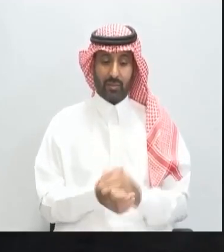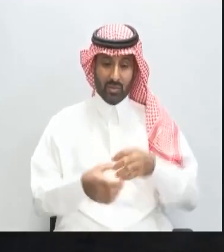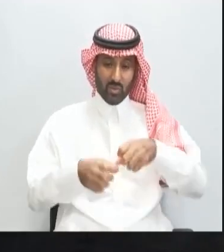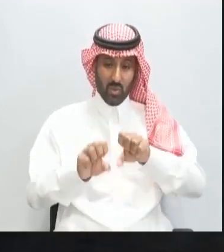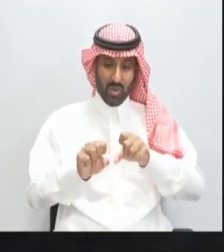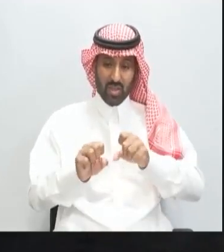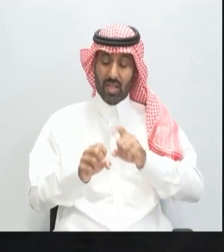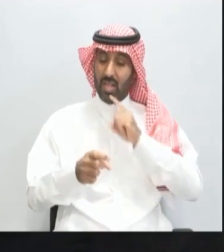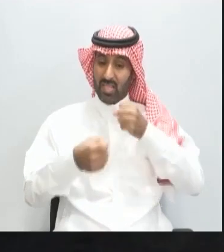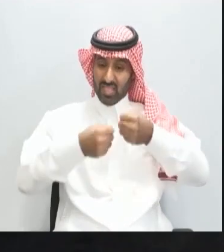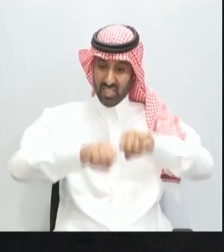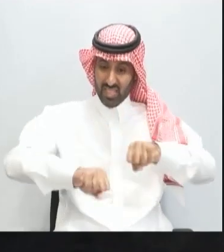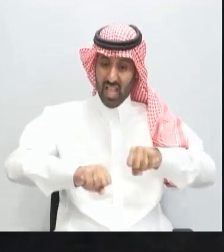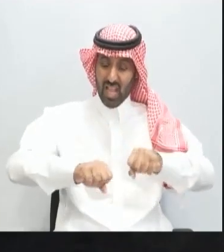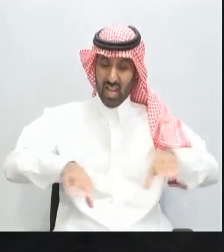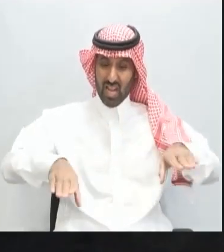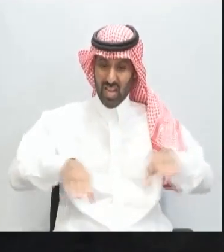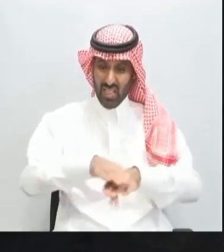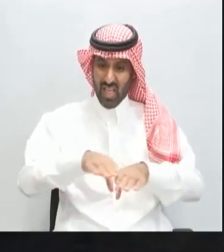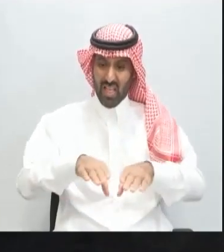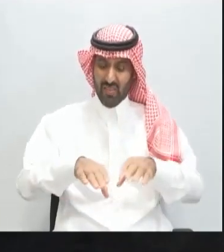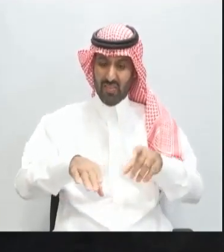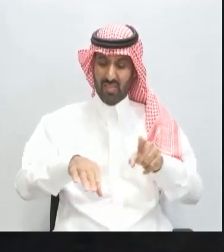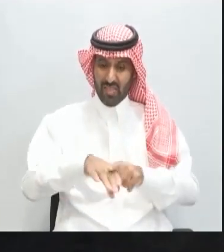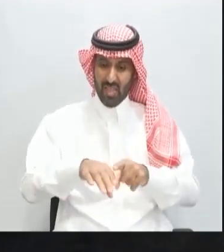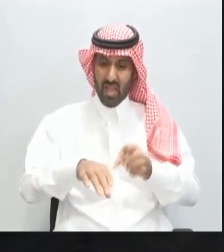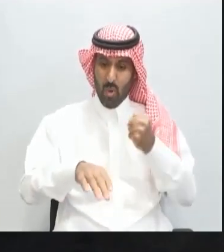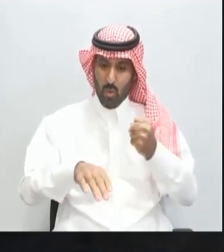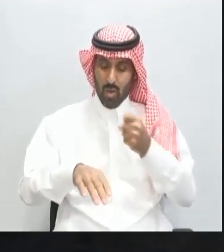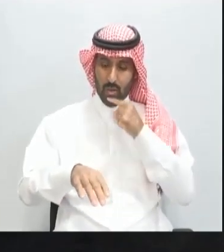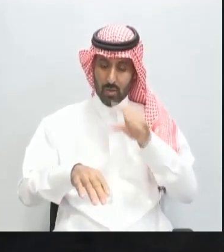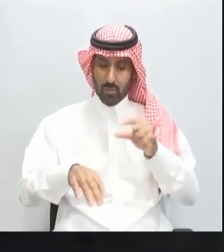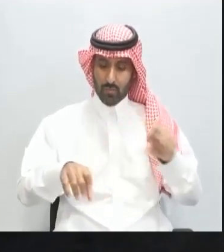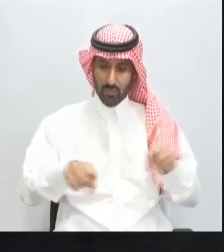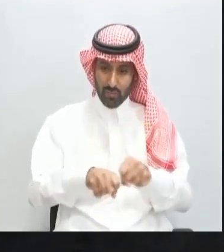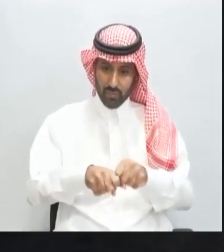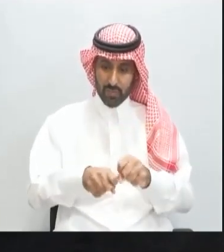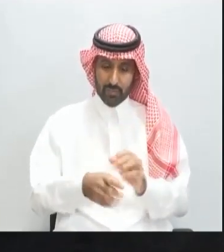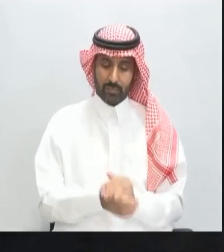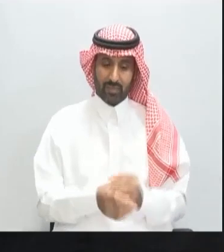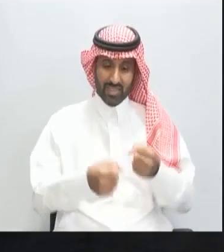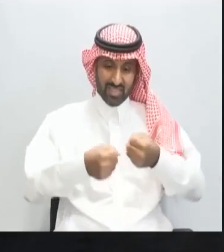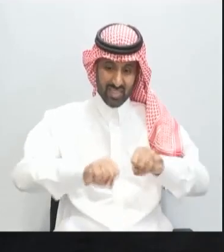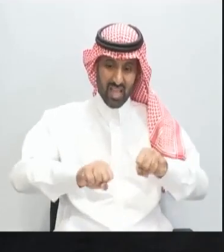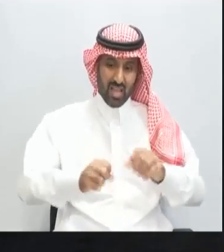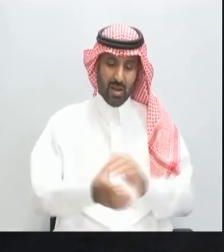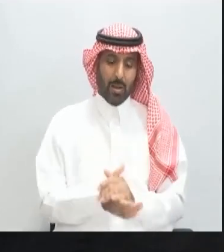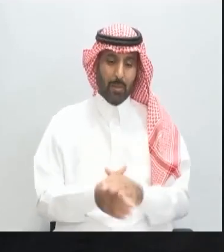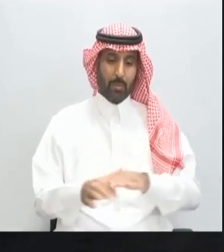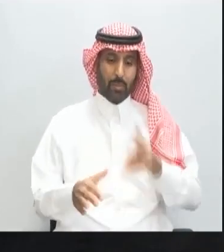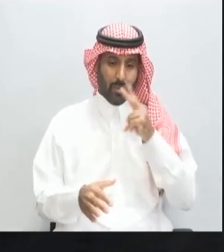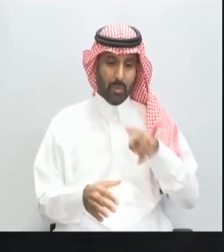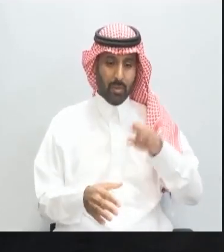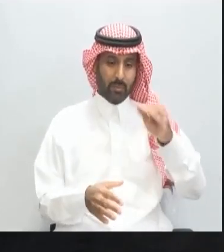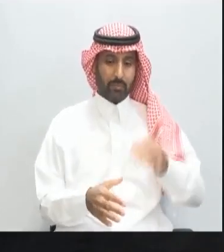الانكسار حينما يكون ضغط على طبقات شديده الصلابه يحدث معها انكسار كما